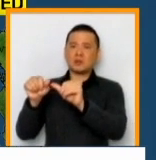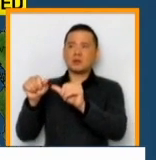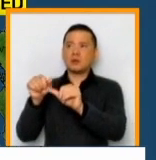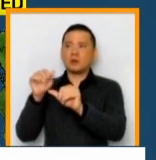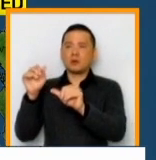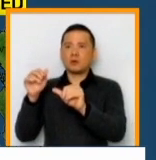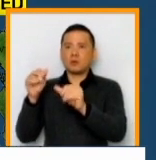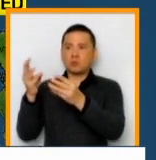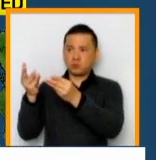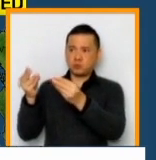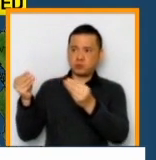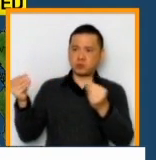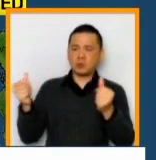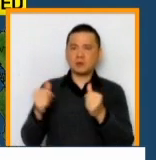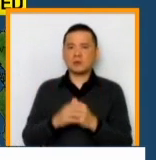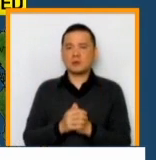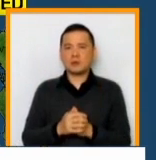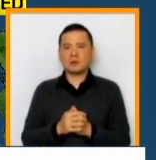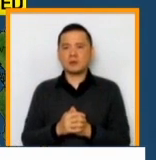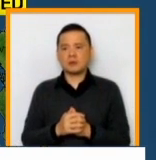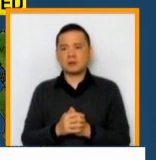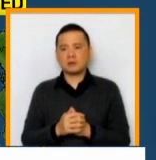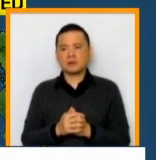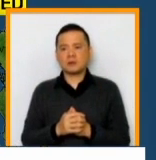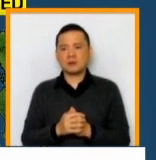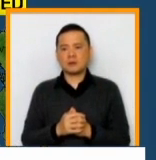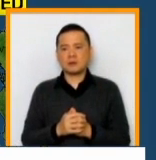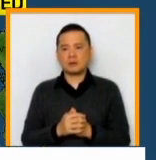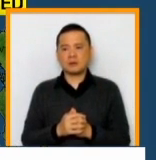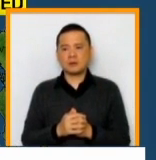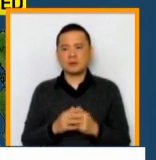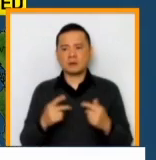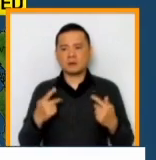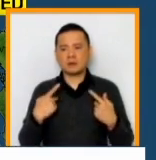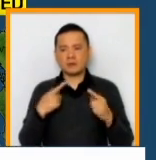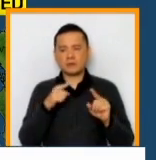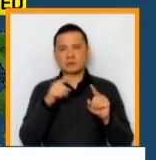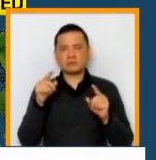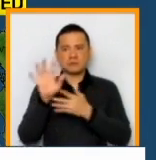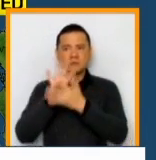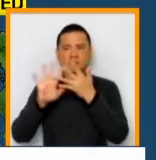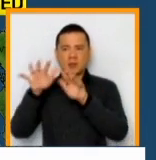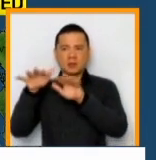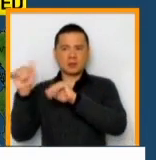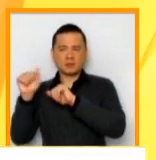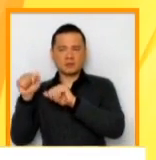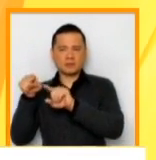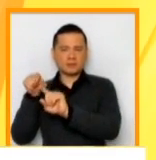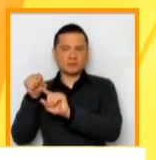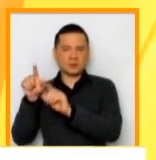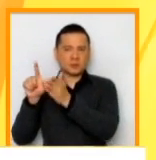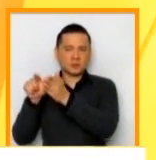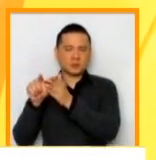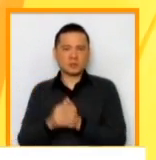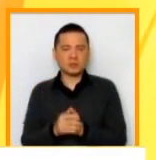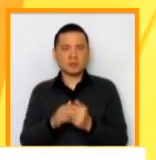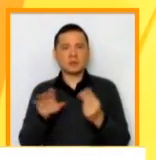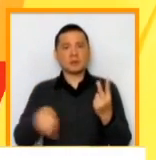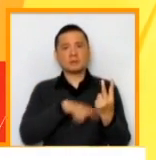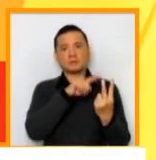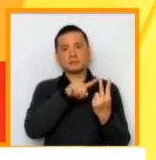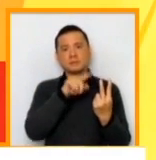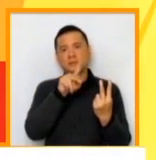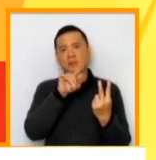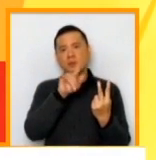po, nagpapalabas tayo ng cyclone bulletin regarding sa bagyong si Jolina. Okay. Punta tayo kay Kiko. Bakit ang bilis itong